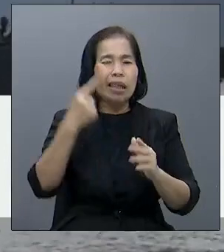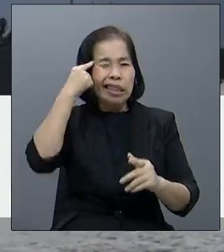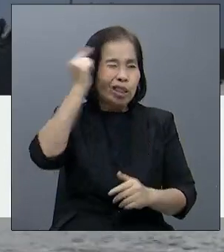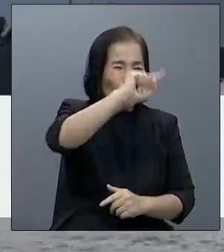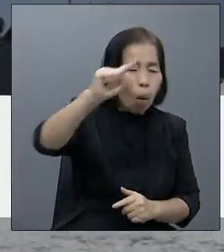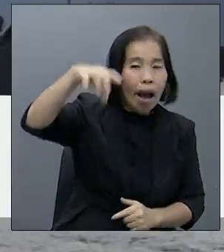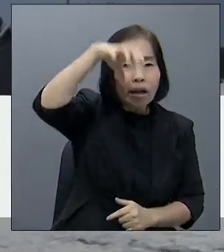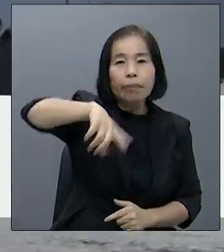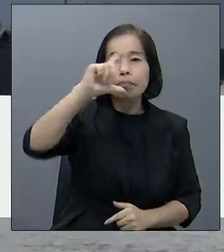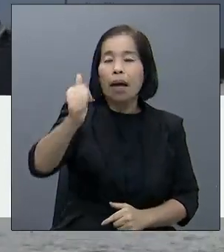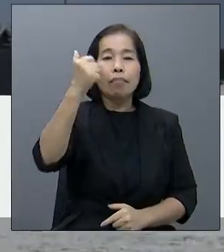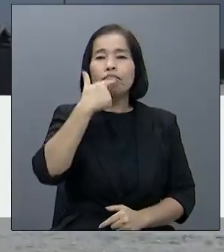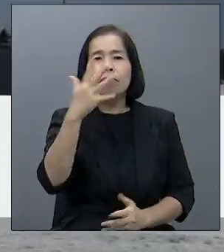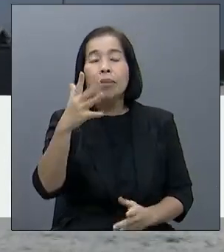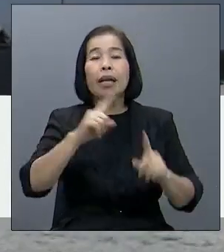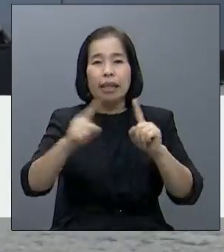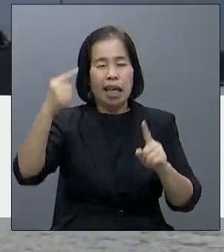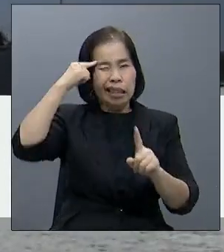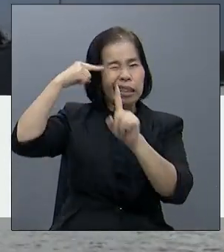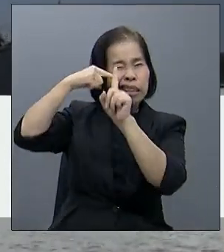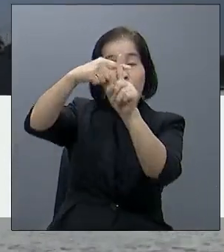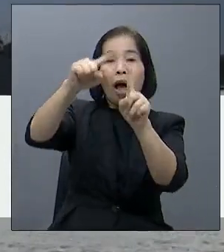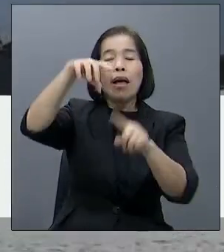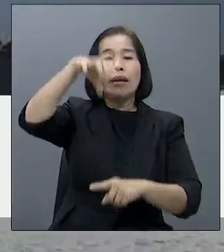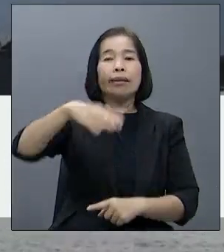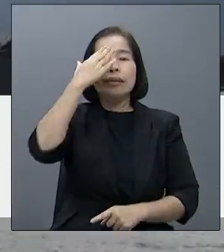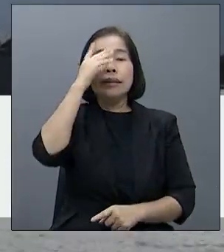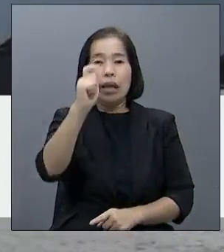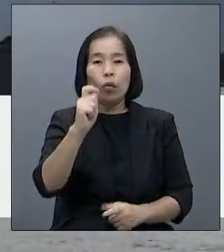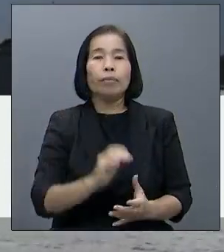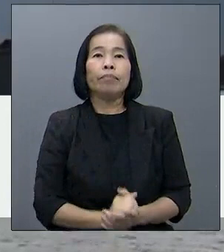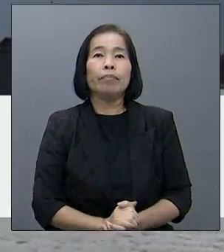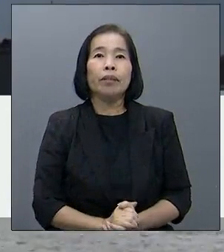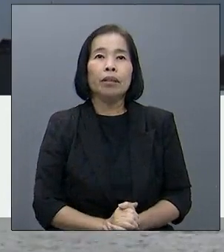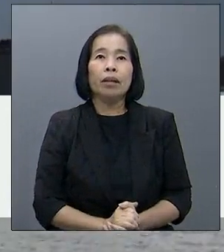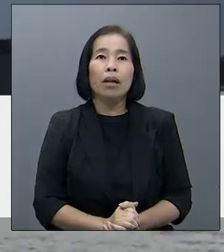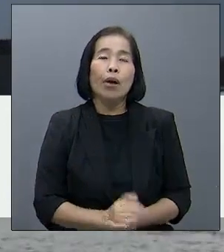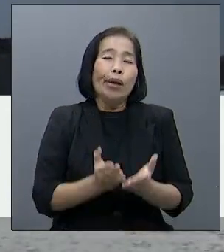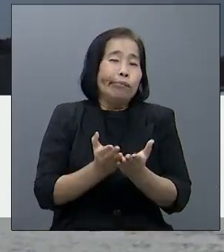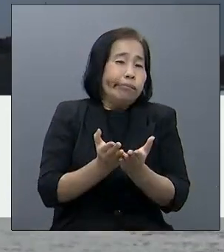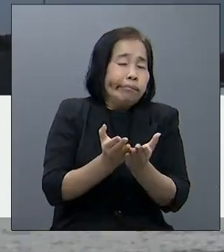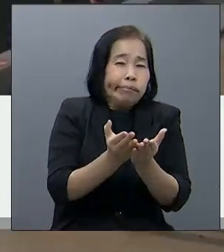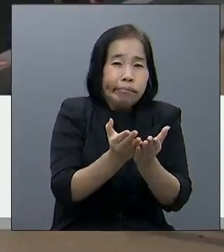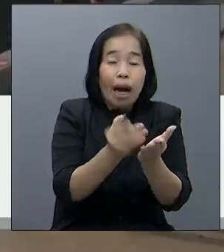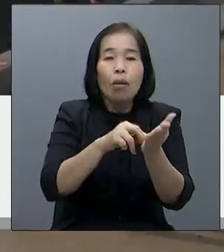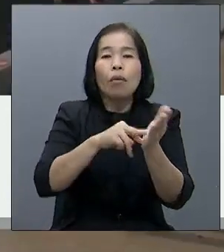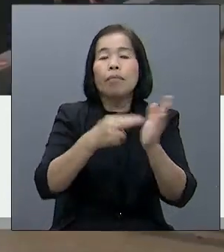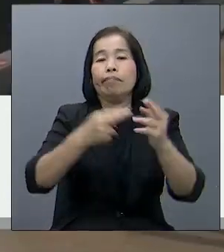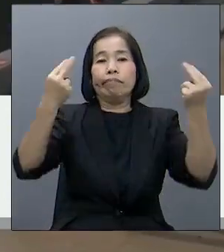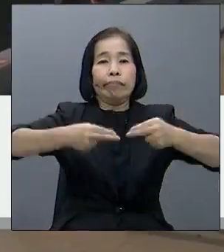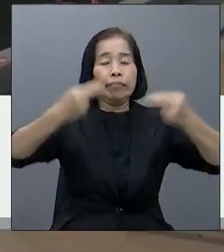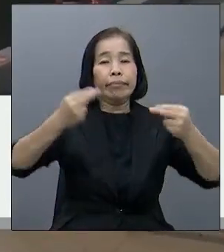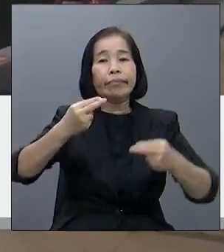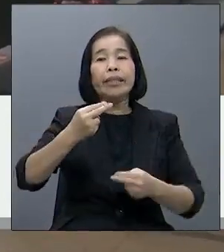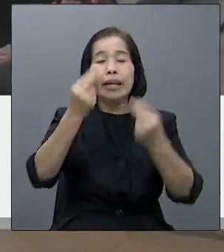ที่ไหนแต่มีแนวโน้มว่าเป้าหมายคืออิสราเอลทั้งนี้เยเมนเป็นฐานที่มั่นของกลุ่มกบดฮูตีที่สู้รบกับซาอุดิอาระเบียและ